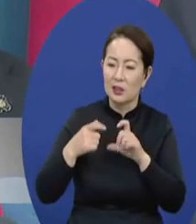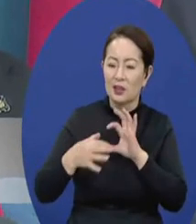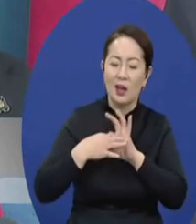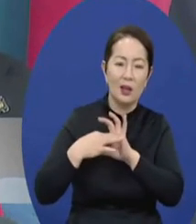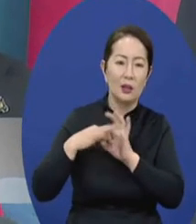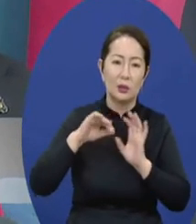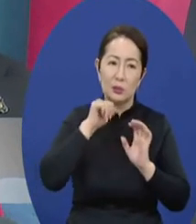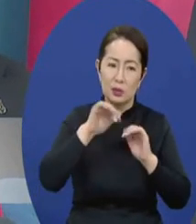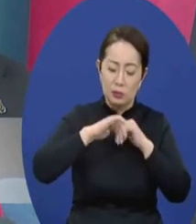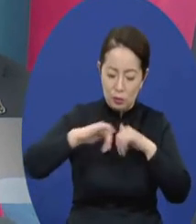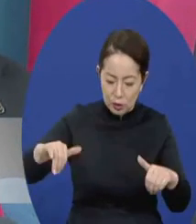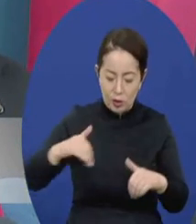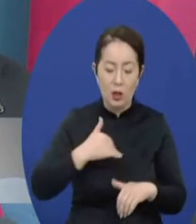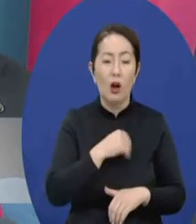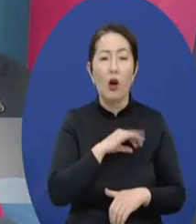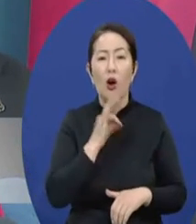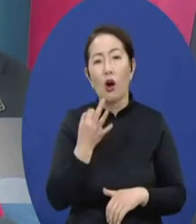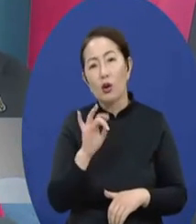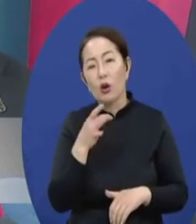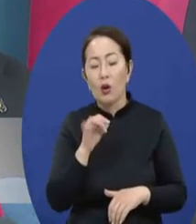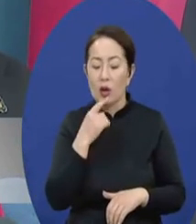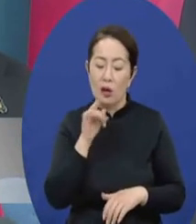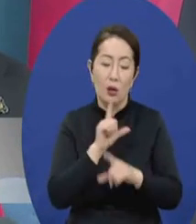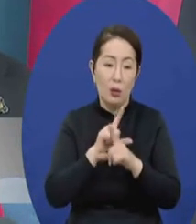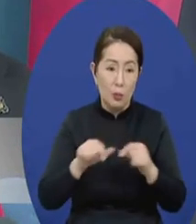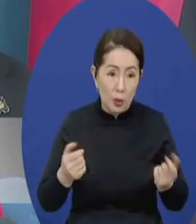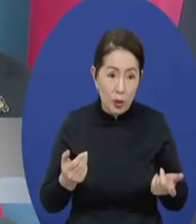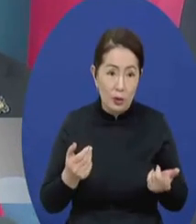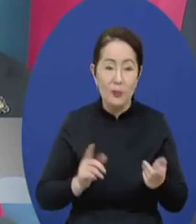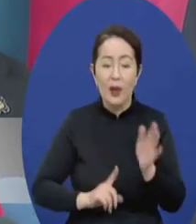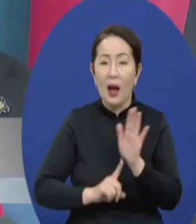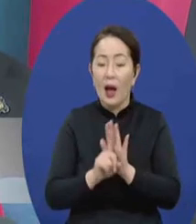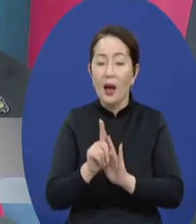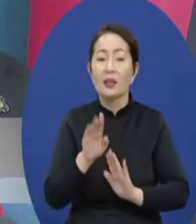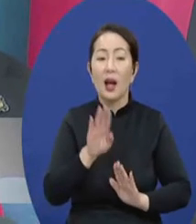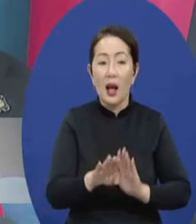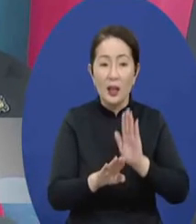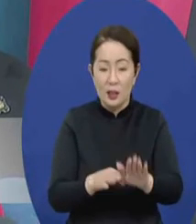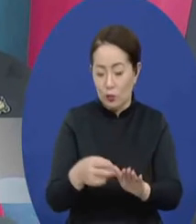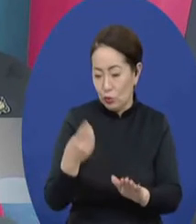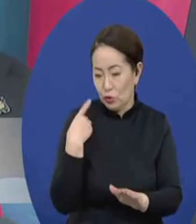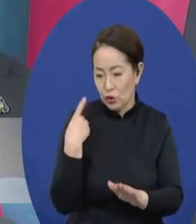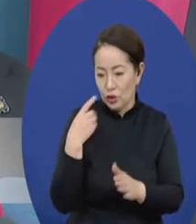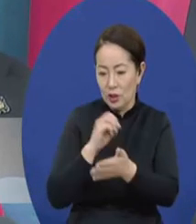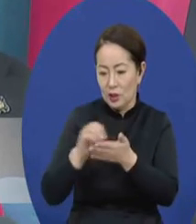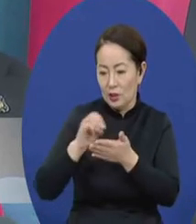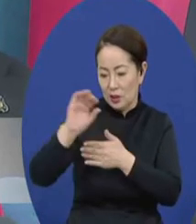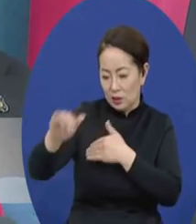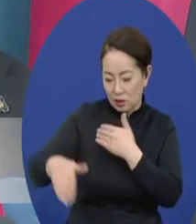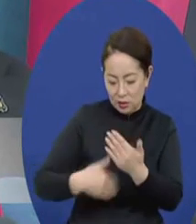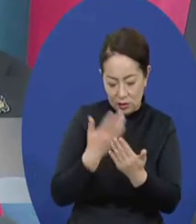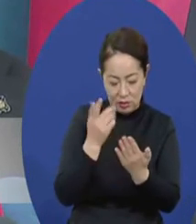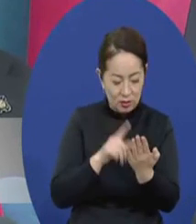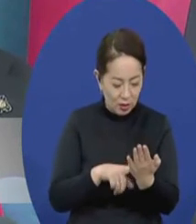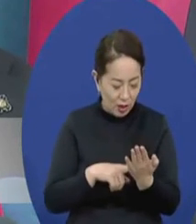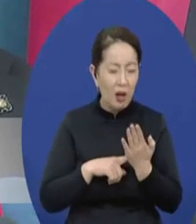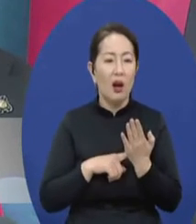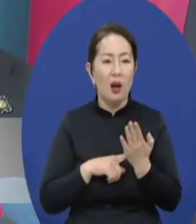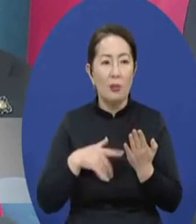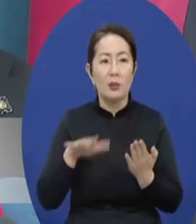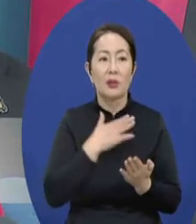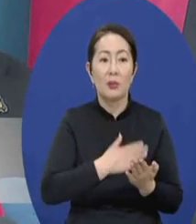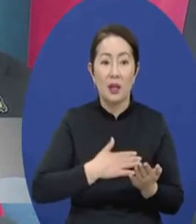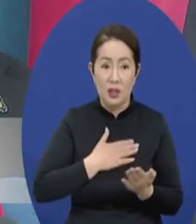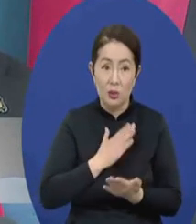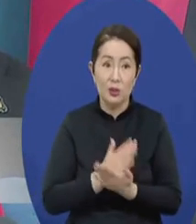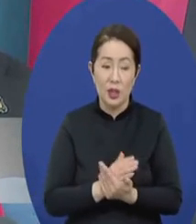хараад биш болно, өөрөө ярихгүй болно. Энийн анхны алхмыг бол энэ өчтөрийн ирсэн захаа ирж бас бидний